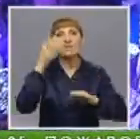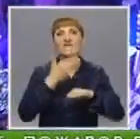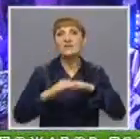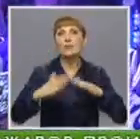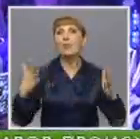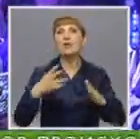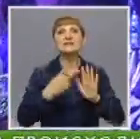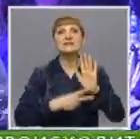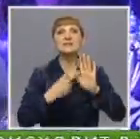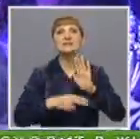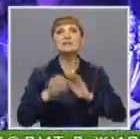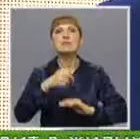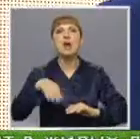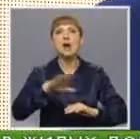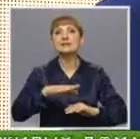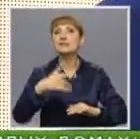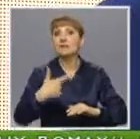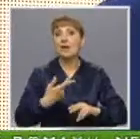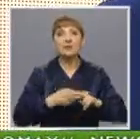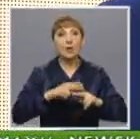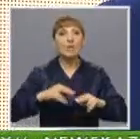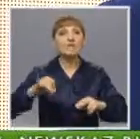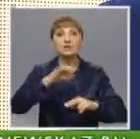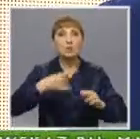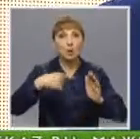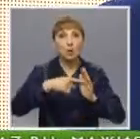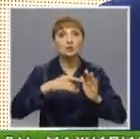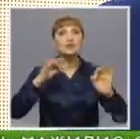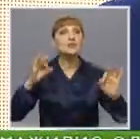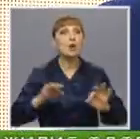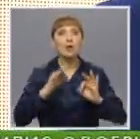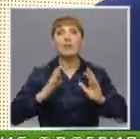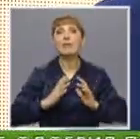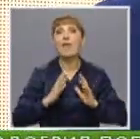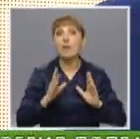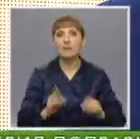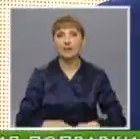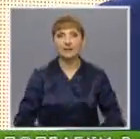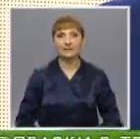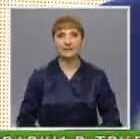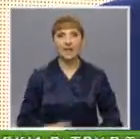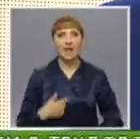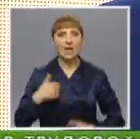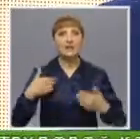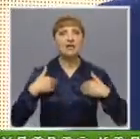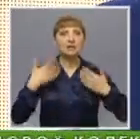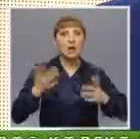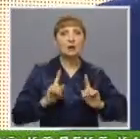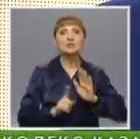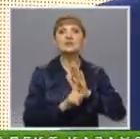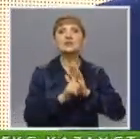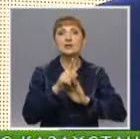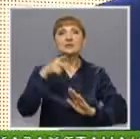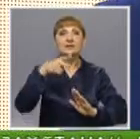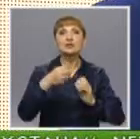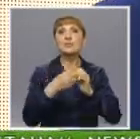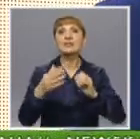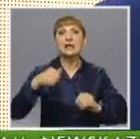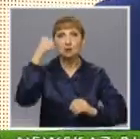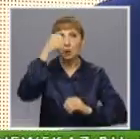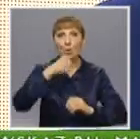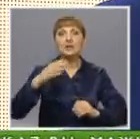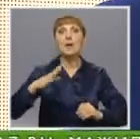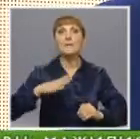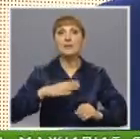выделили более 70 миллиардов тенге. Такого в истории мегаполиса никогда не было. Я желаю, чтобы наступающий 15-й год